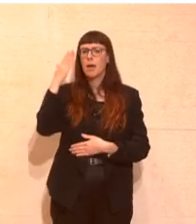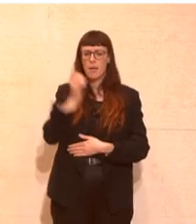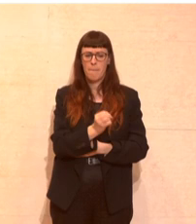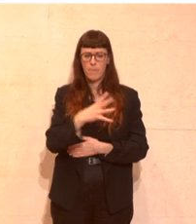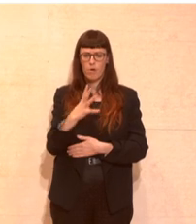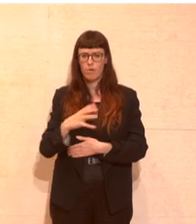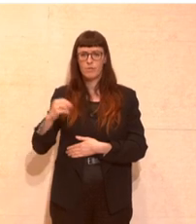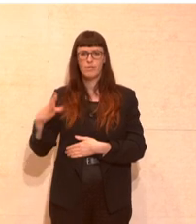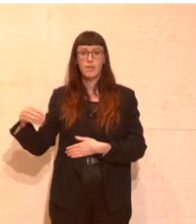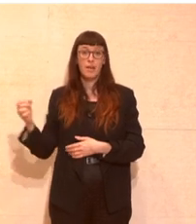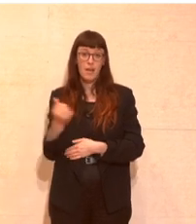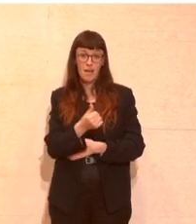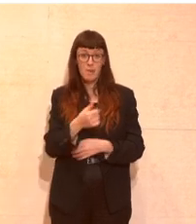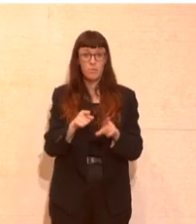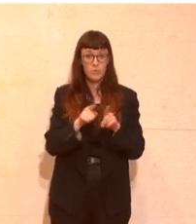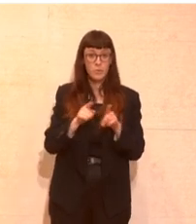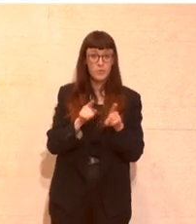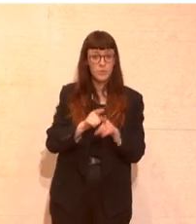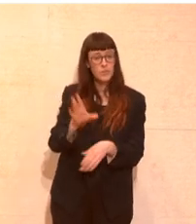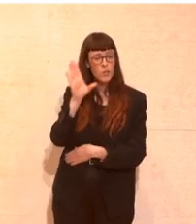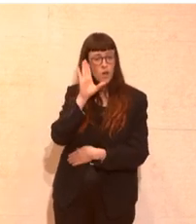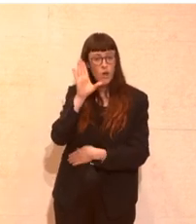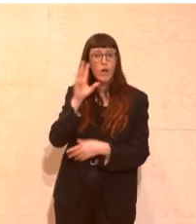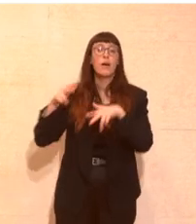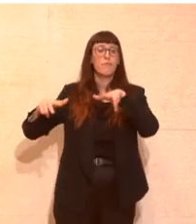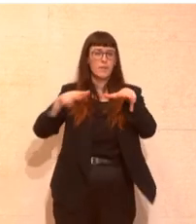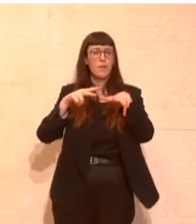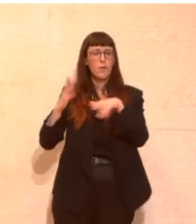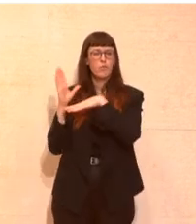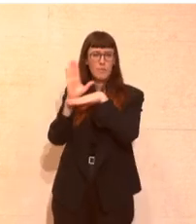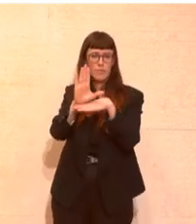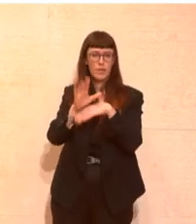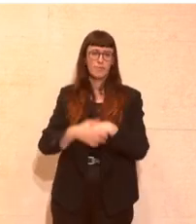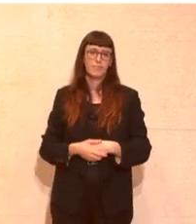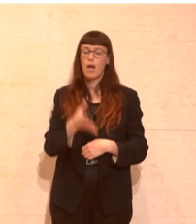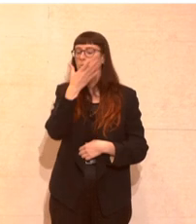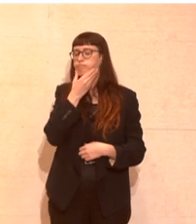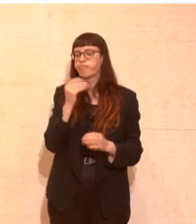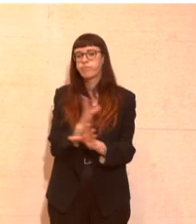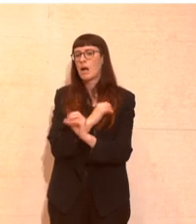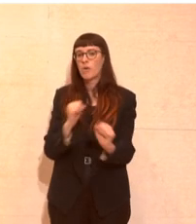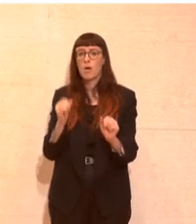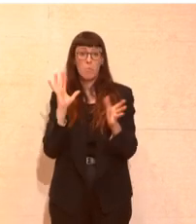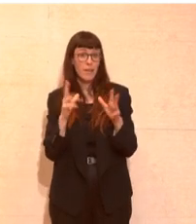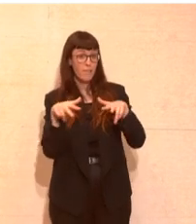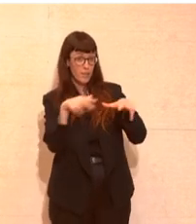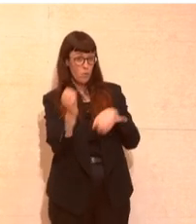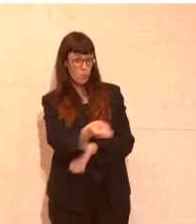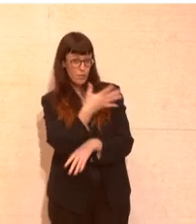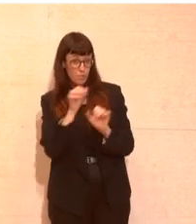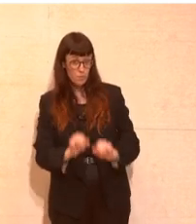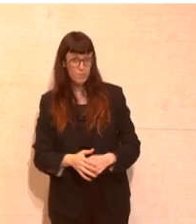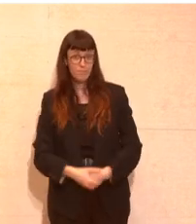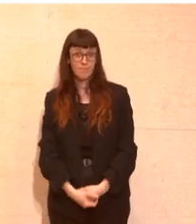cette magnifique vidéo d'une pieuvre qui est en train de dormir. Si la vidéo veut... Non.